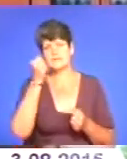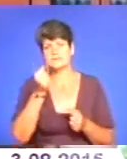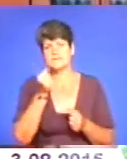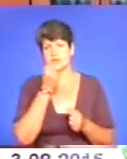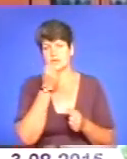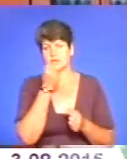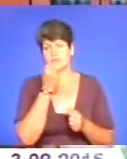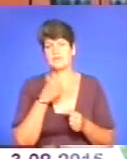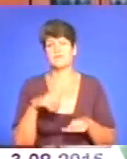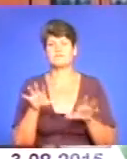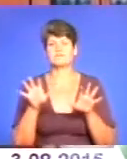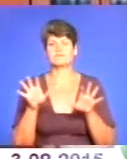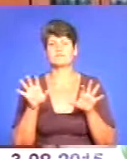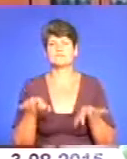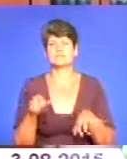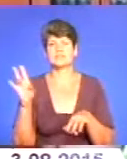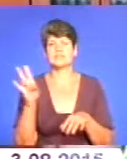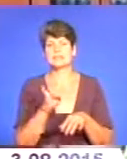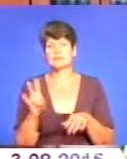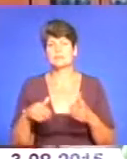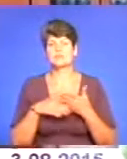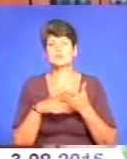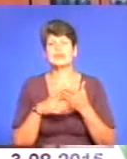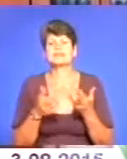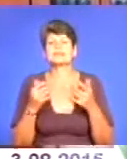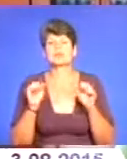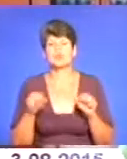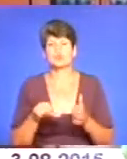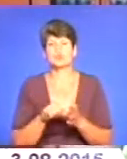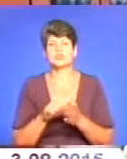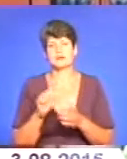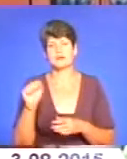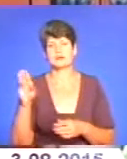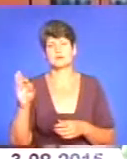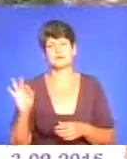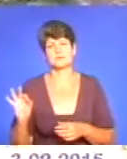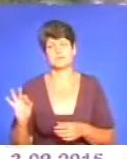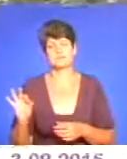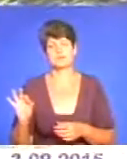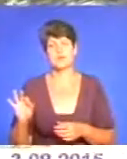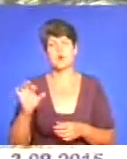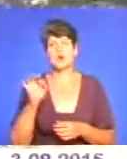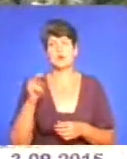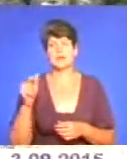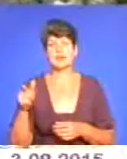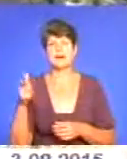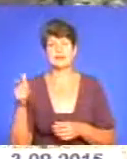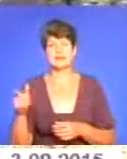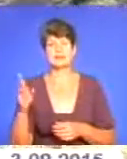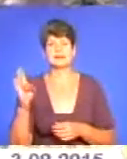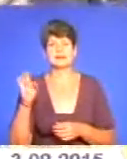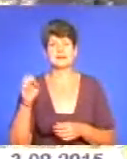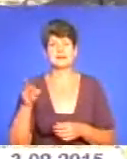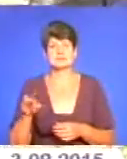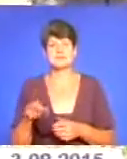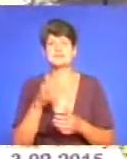завдяки владикові посприяти, наскільки це можливо, учасникам АТО. Олег, Галина та Настуся Рудяк